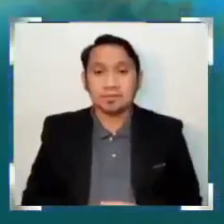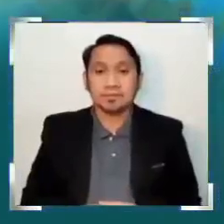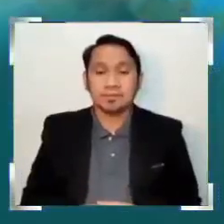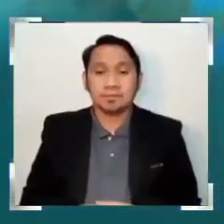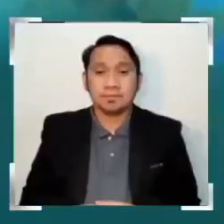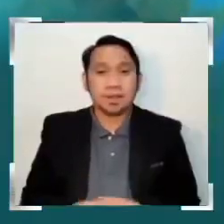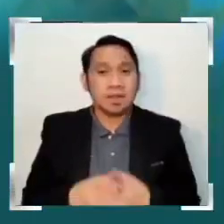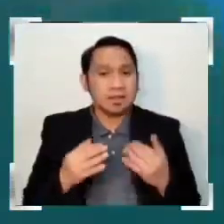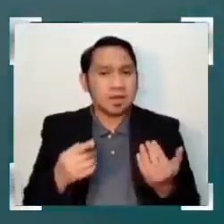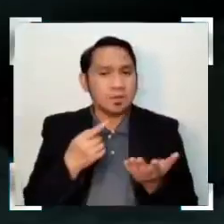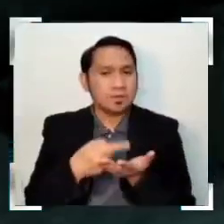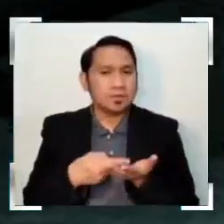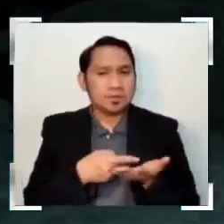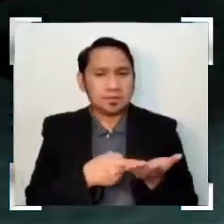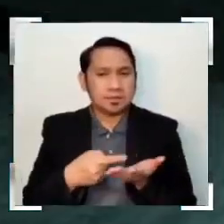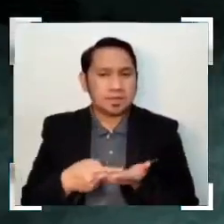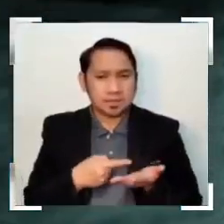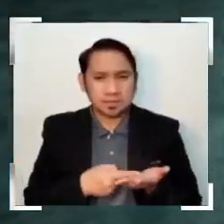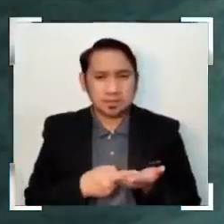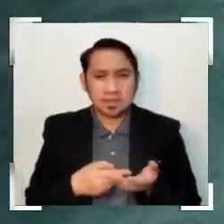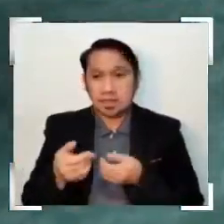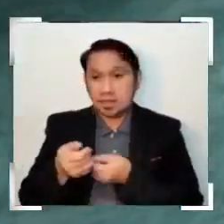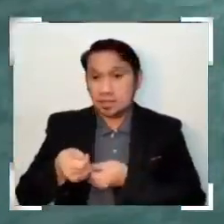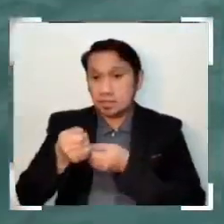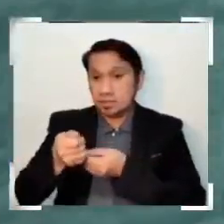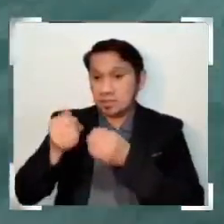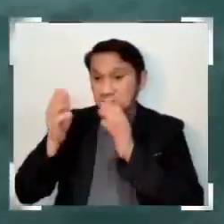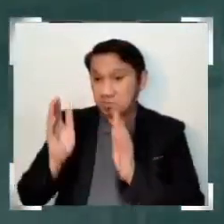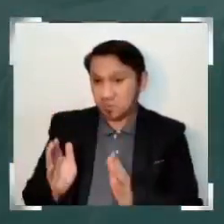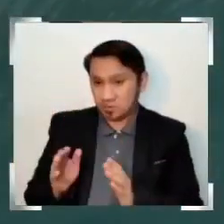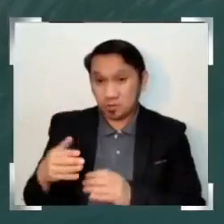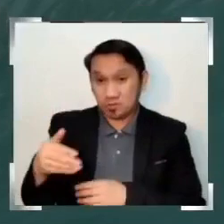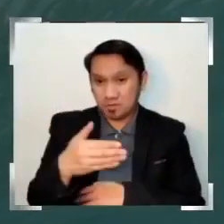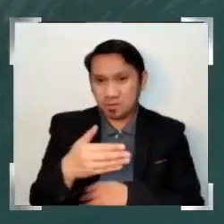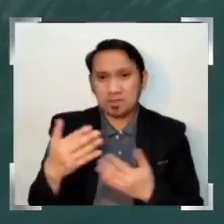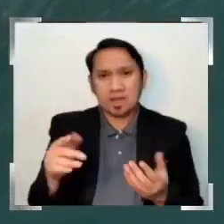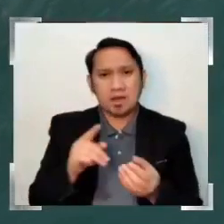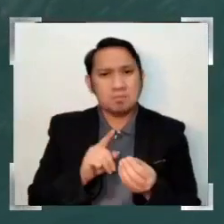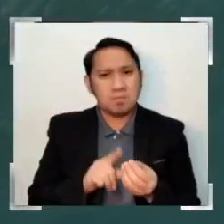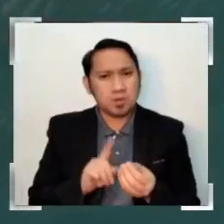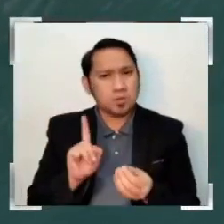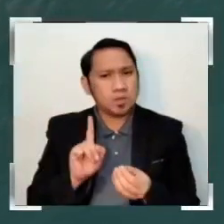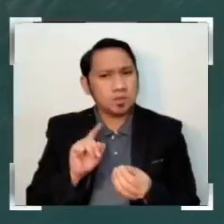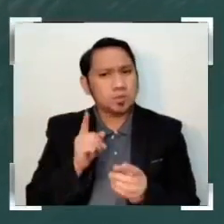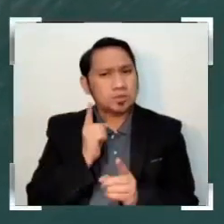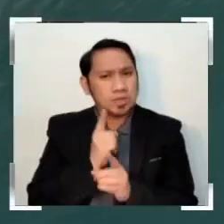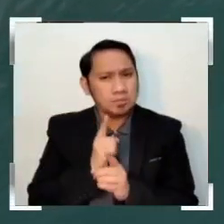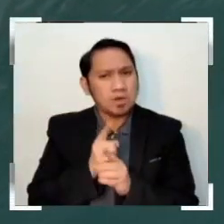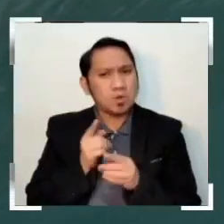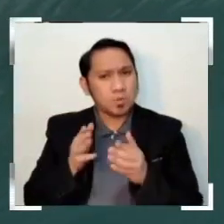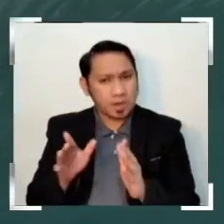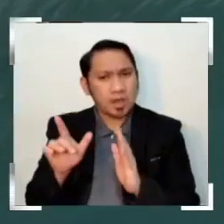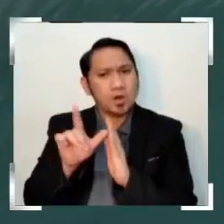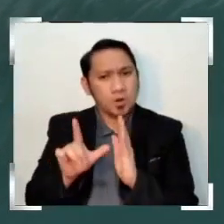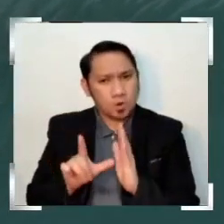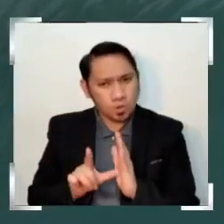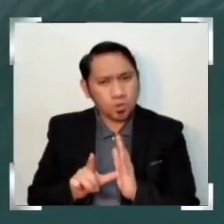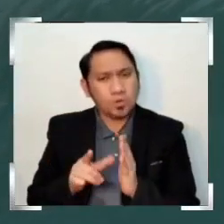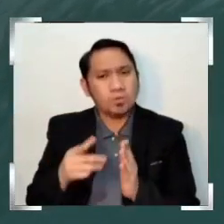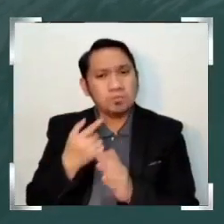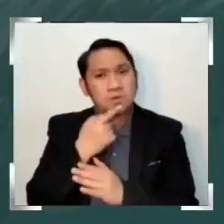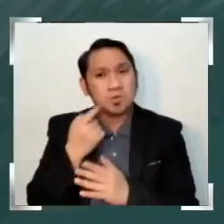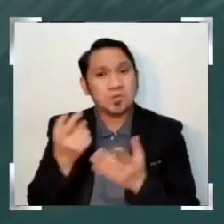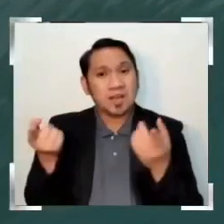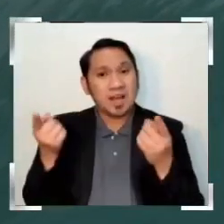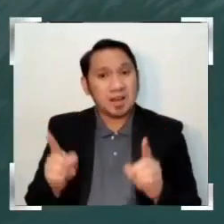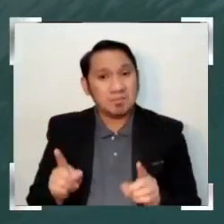Pinag-uusapan na ng mga mangisda sa Oriental Mindoro ang mga legal na hakbang na pwede nilang gawin. Kaugnay po yan ang mga pinsalang dulot ng oil spill mula sa